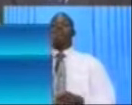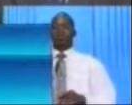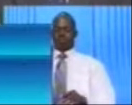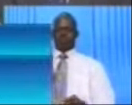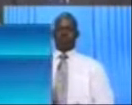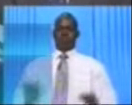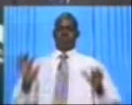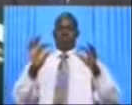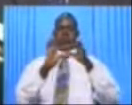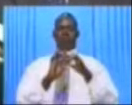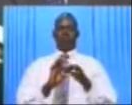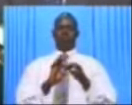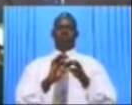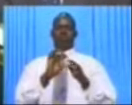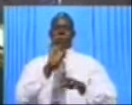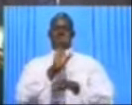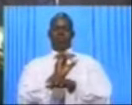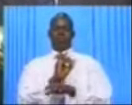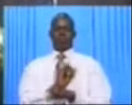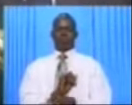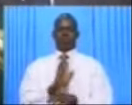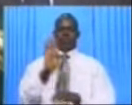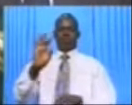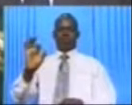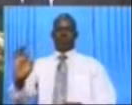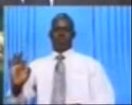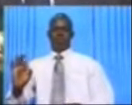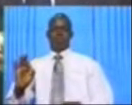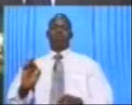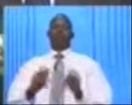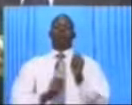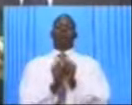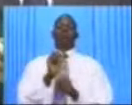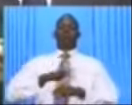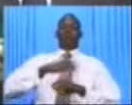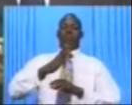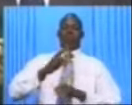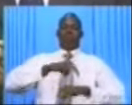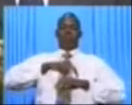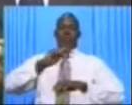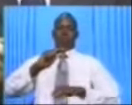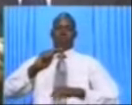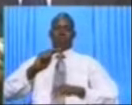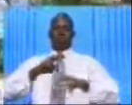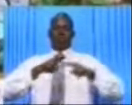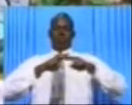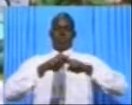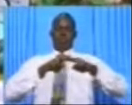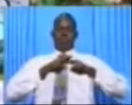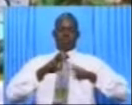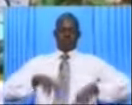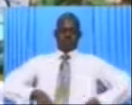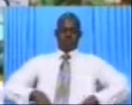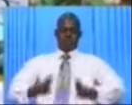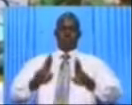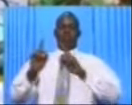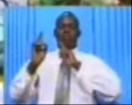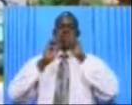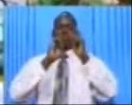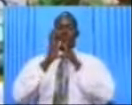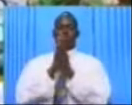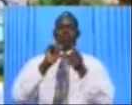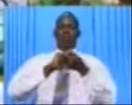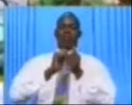Abidjan donc à Ouaga et probablement plus tard à Niamey, mais aussi donc le chemin de fer. Ce sont des éléments donc très forts. Nous avons parlé aussi du problème